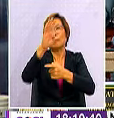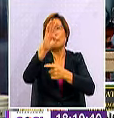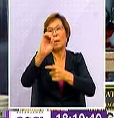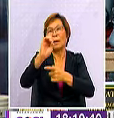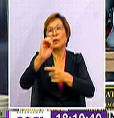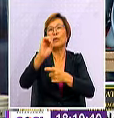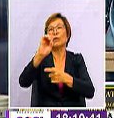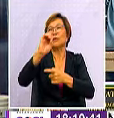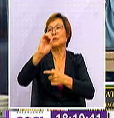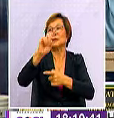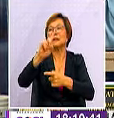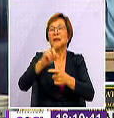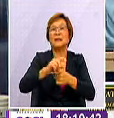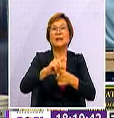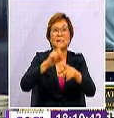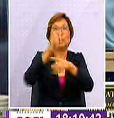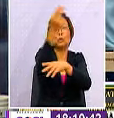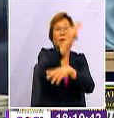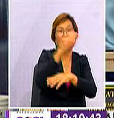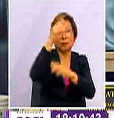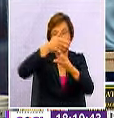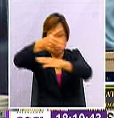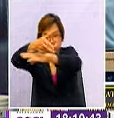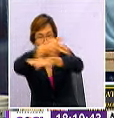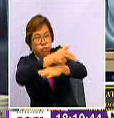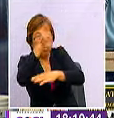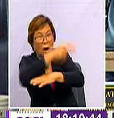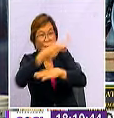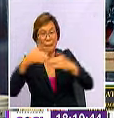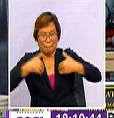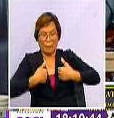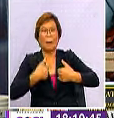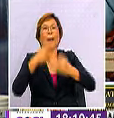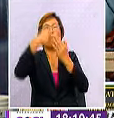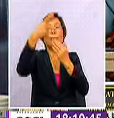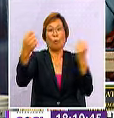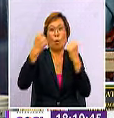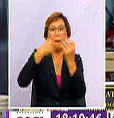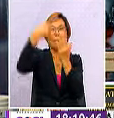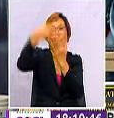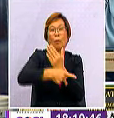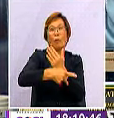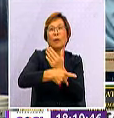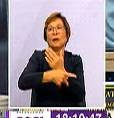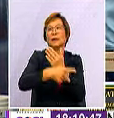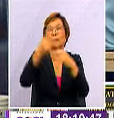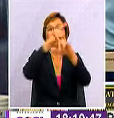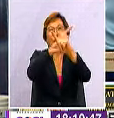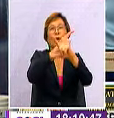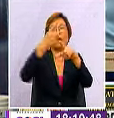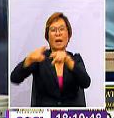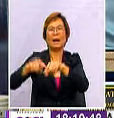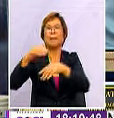kawasan hutan dan pemburuan haram, kerajaan akan memperkasa program perlindungan dan rondaan biodiversiti